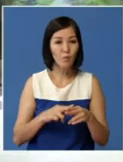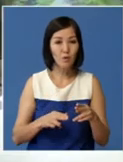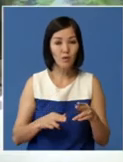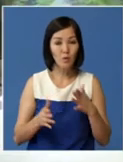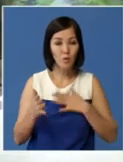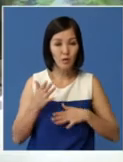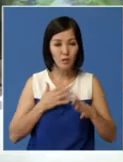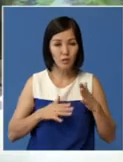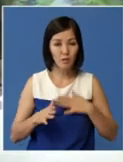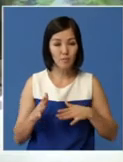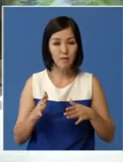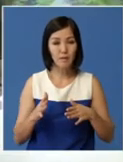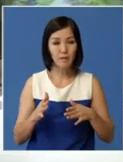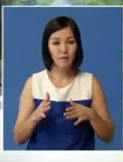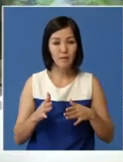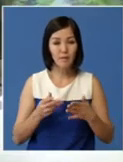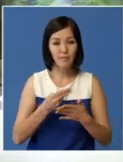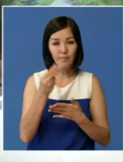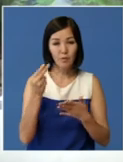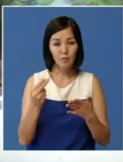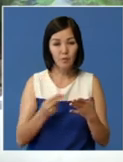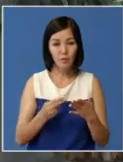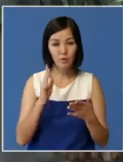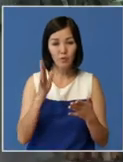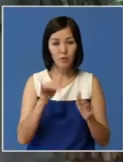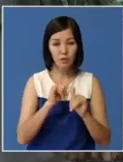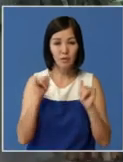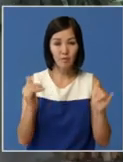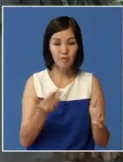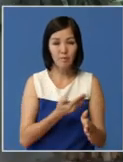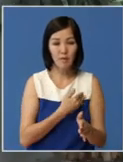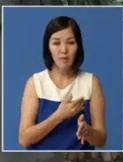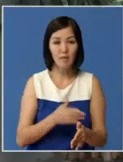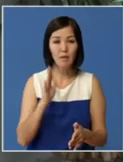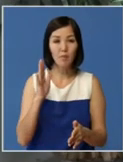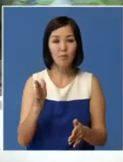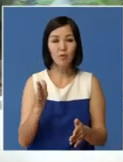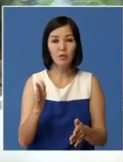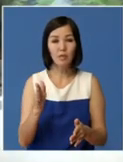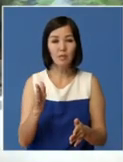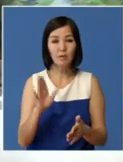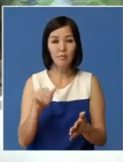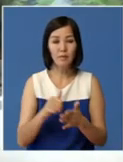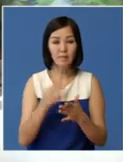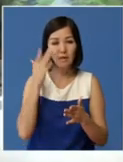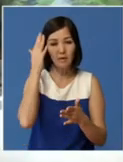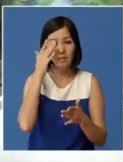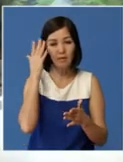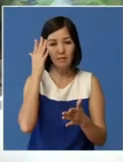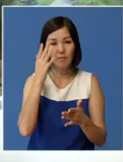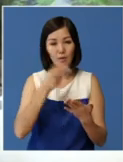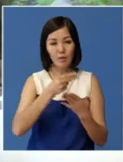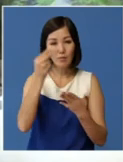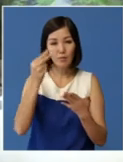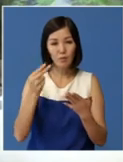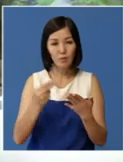тұтамын. Және де осы сурет салу қабілетімді одан әрі дамытқым келеді. Болашақтағы менің ең басты арманым ол